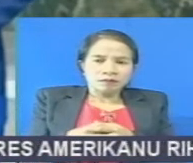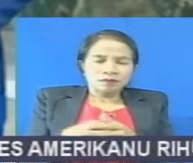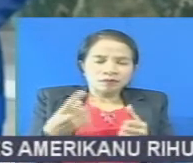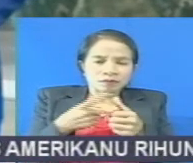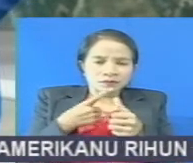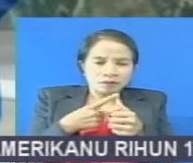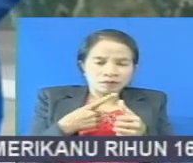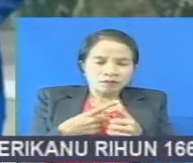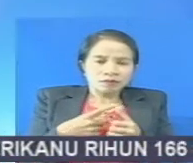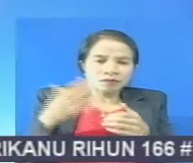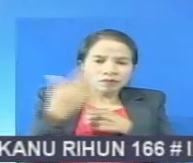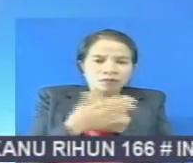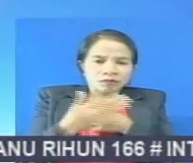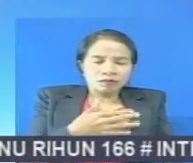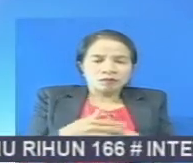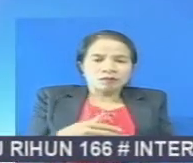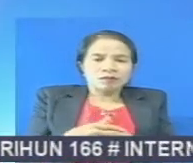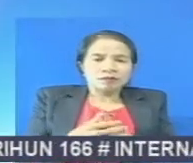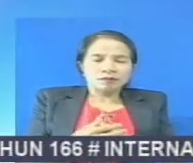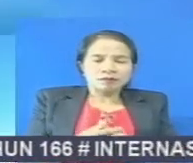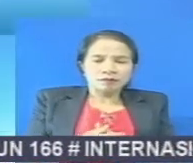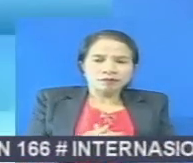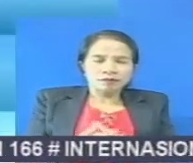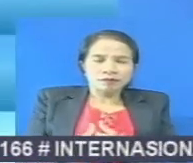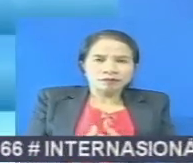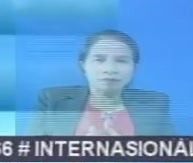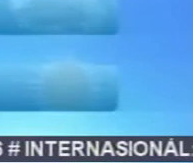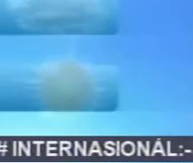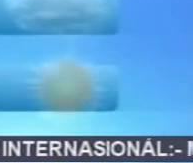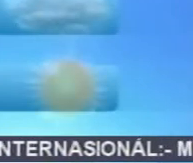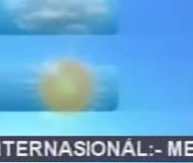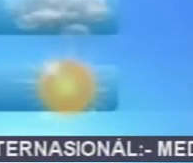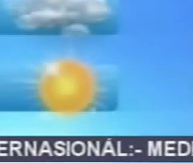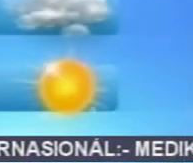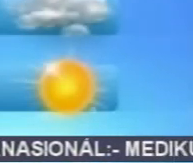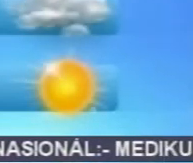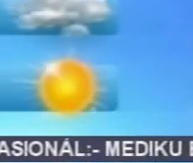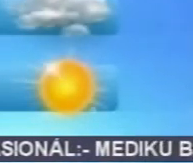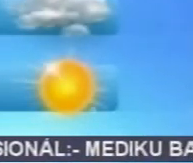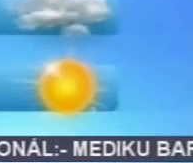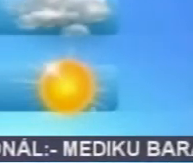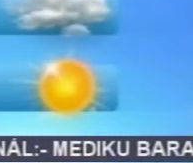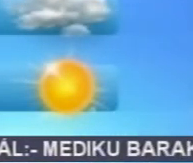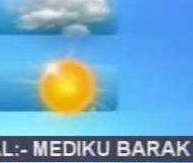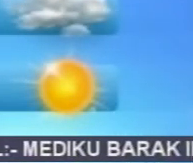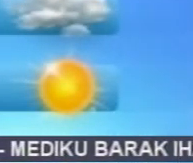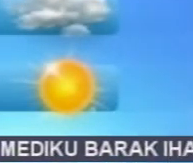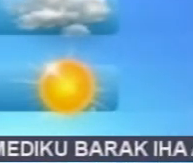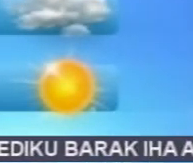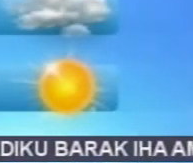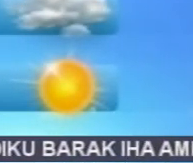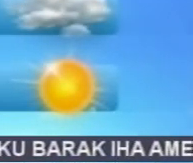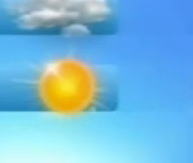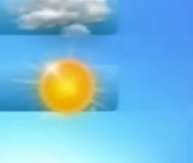uluk hosi nasaun estrangeiro inyang. Di akaban hisa karta no kondisaun tempo kaluhan taka no temperatura minimo 25